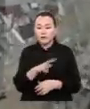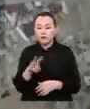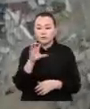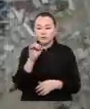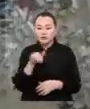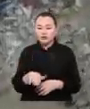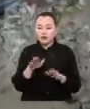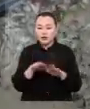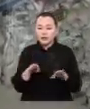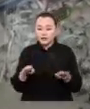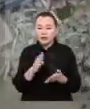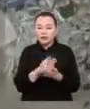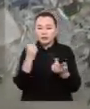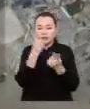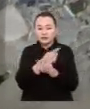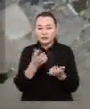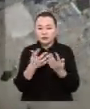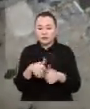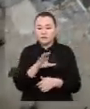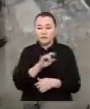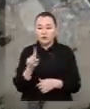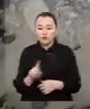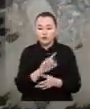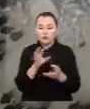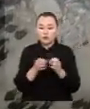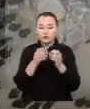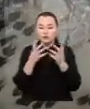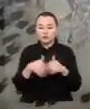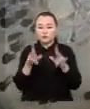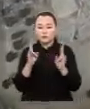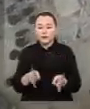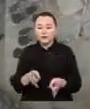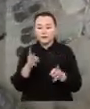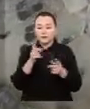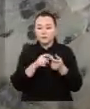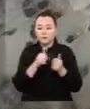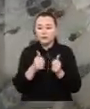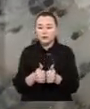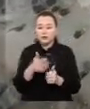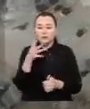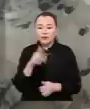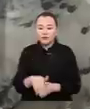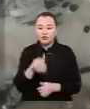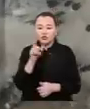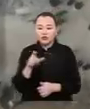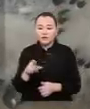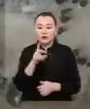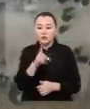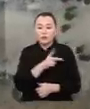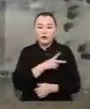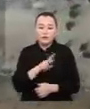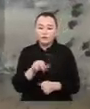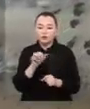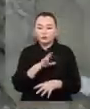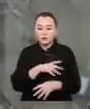детей. Такие данные озвучили в ВОЗ. Общее число жертв бедствия приближается к 5000 человек. Но погибших